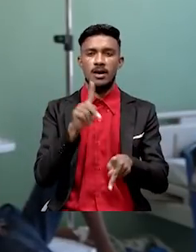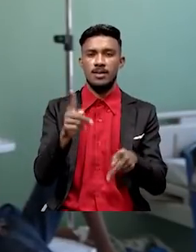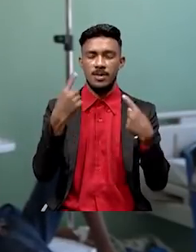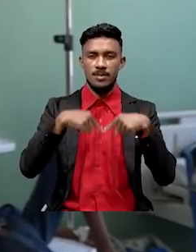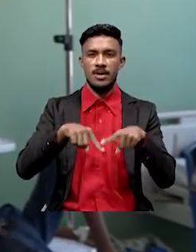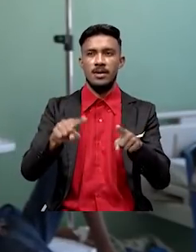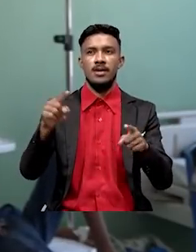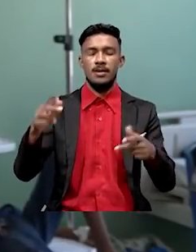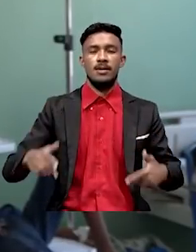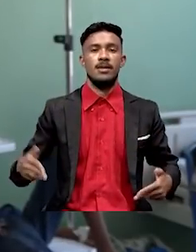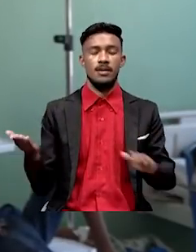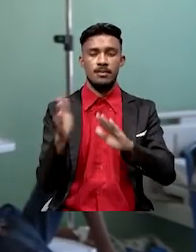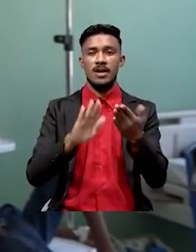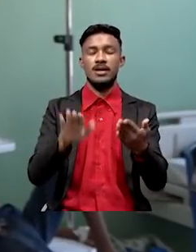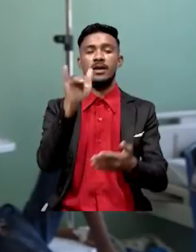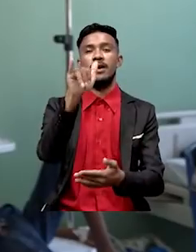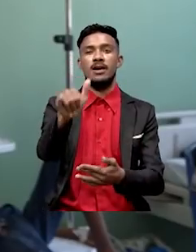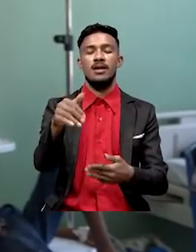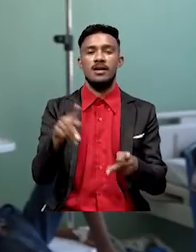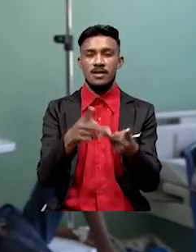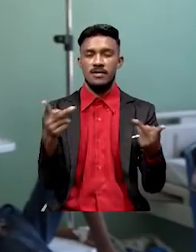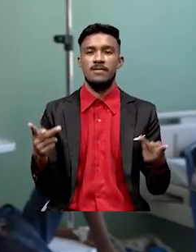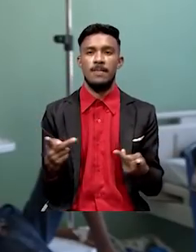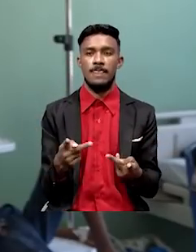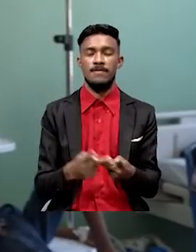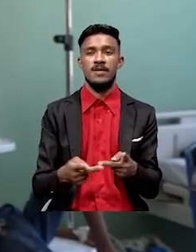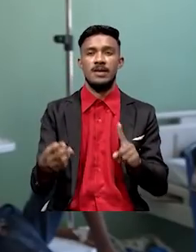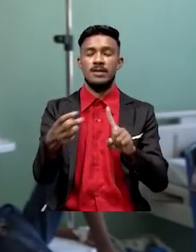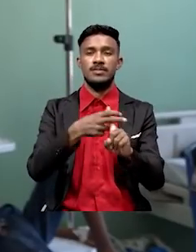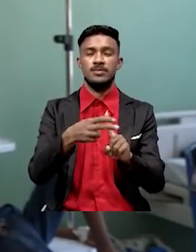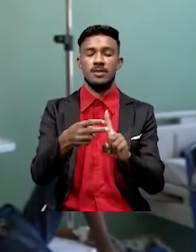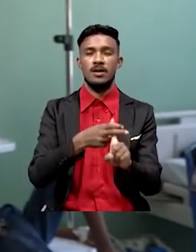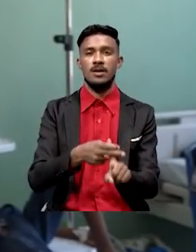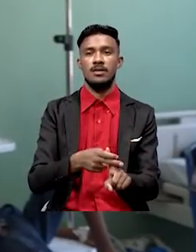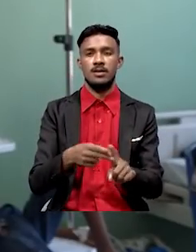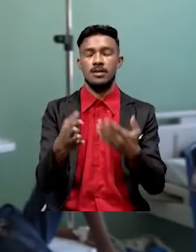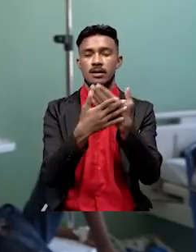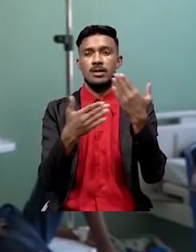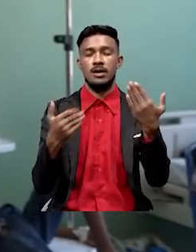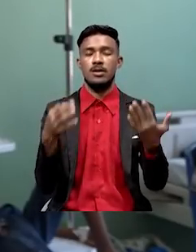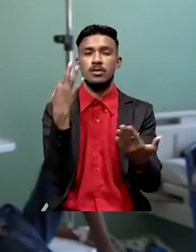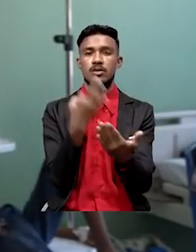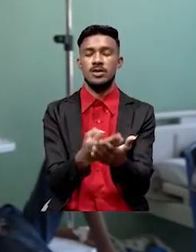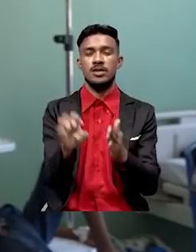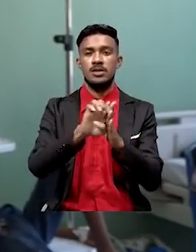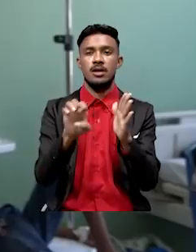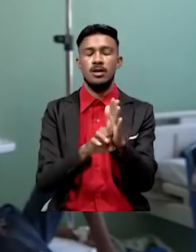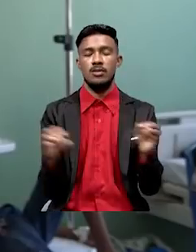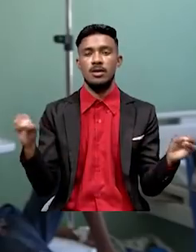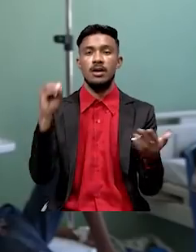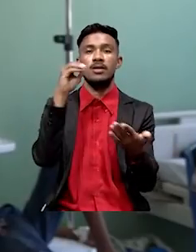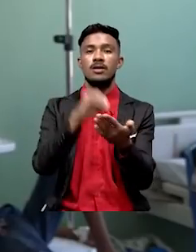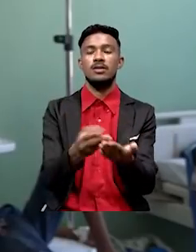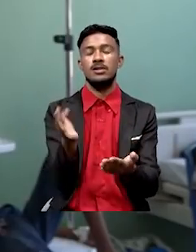mate ne bahela te fale karantina na ba tambah kita be dengi ne osan istaro la tau gare tambah ne mak sirafo prioritas